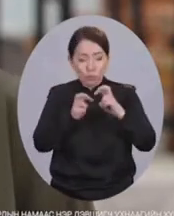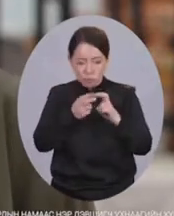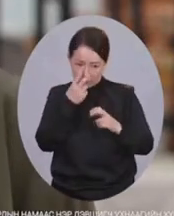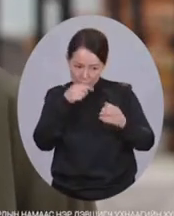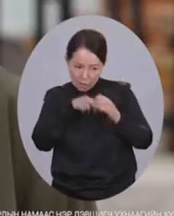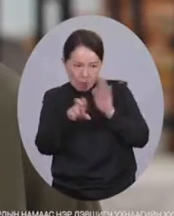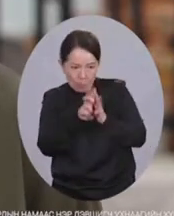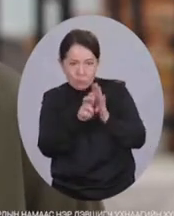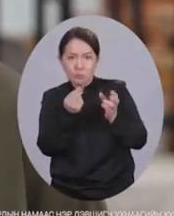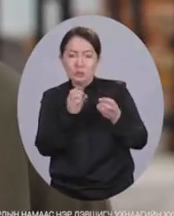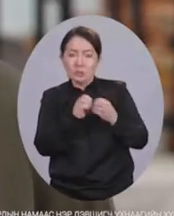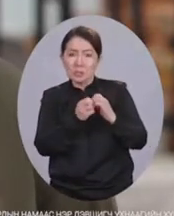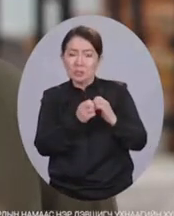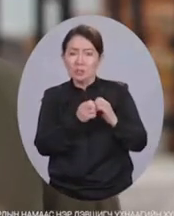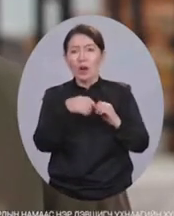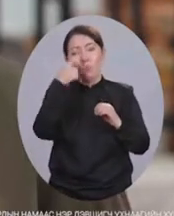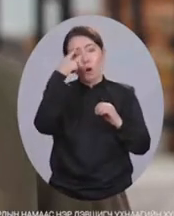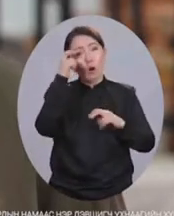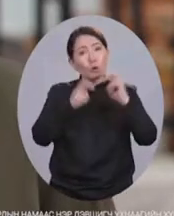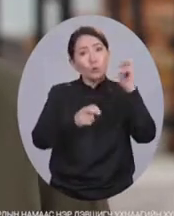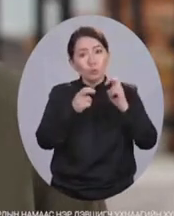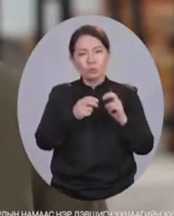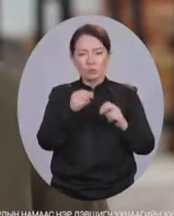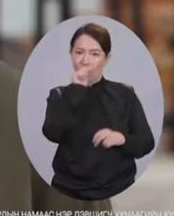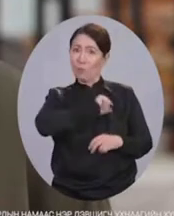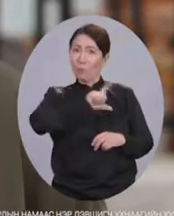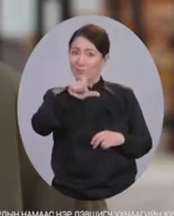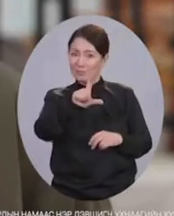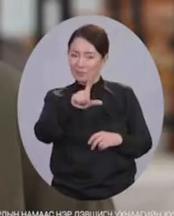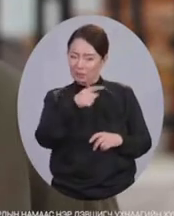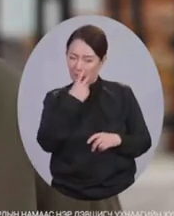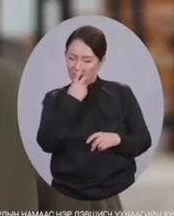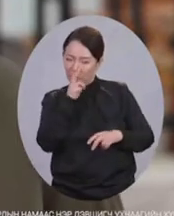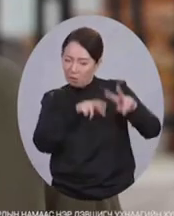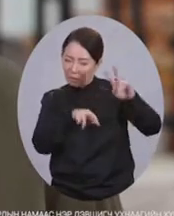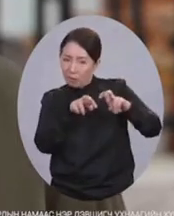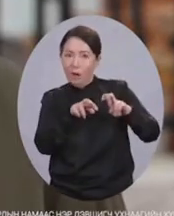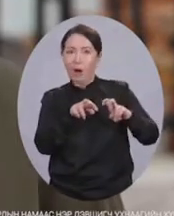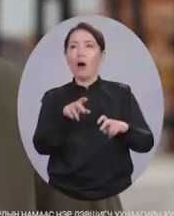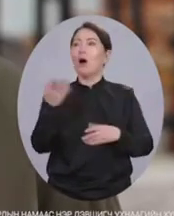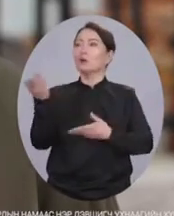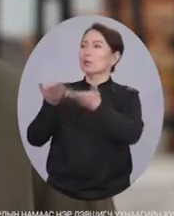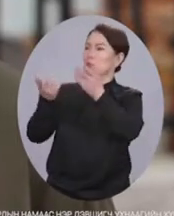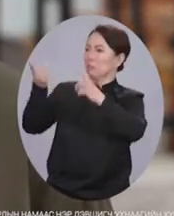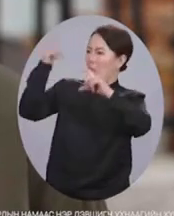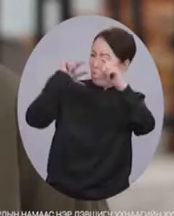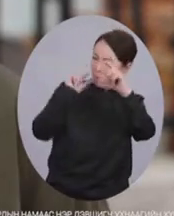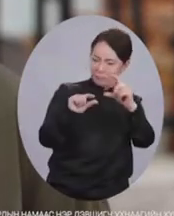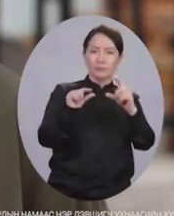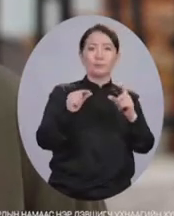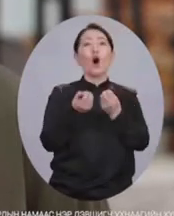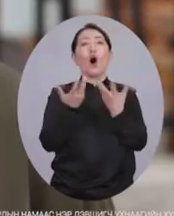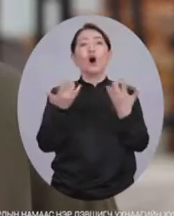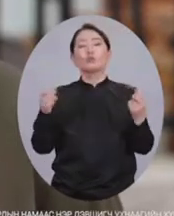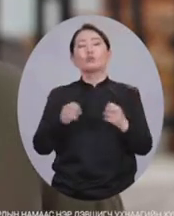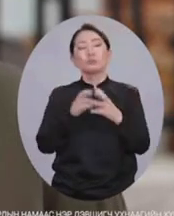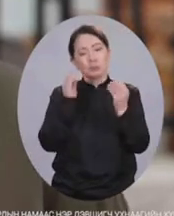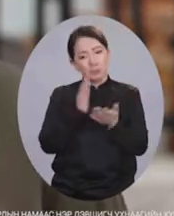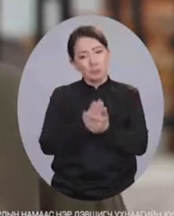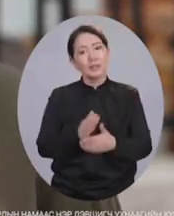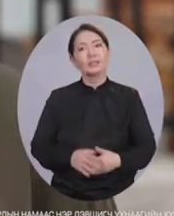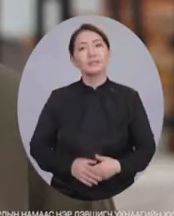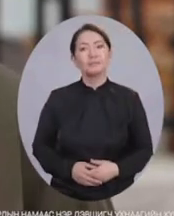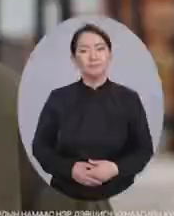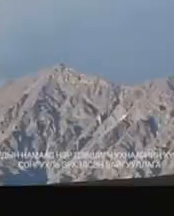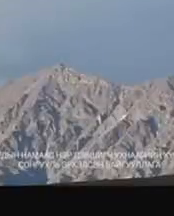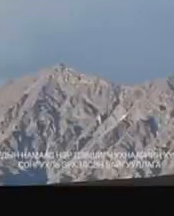үндэсний үйлдвэрлэл маш боломжийн үнэр хийдэг. Одоо хүмүүс үндэсний үйлдвэрлэл амар үнэтэй гэж боддог. Тэгээд судалж үзэх юм бол бараг цагтлын үнээс амар хямдхан маш